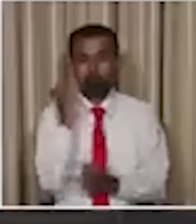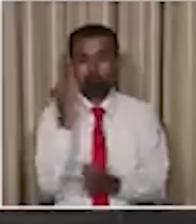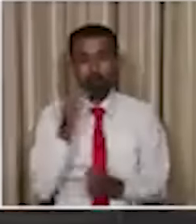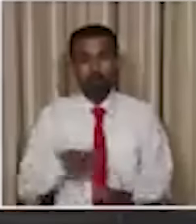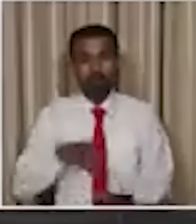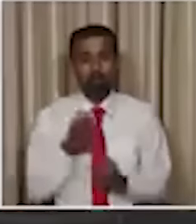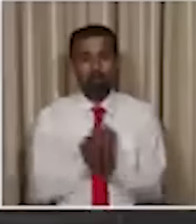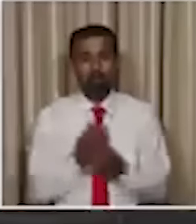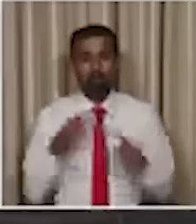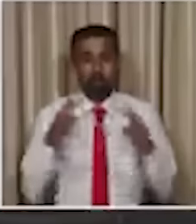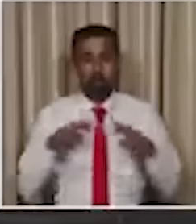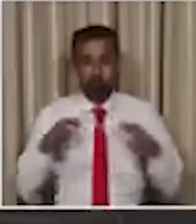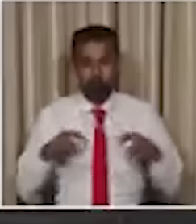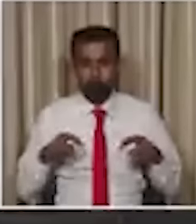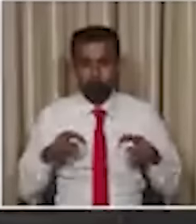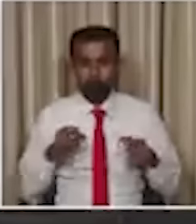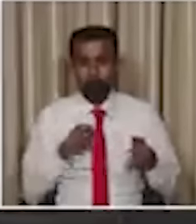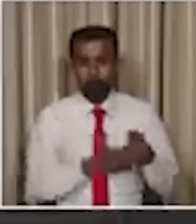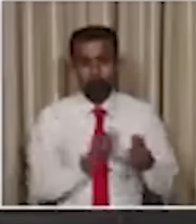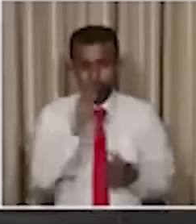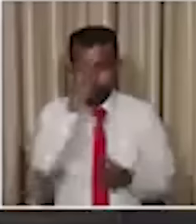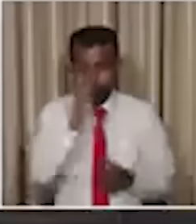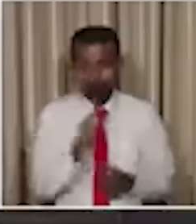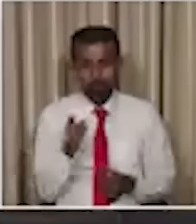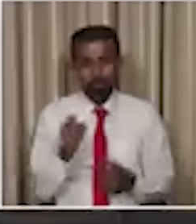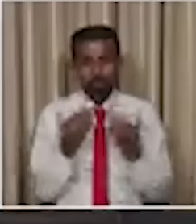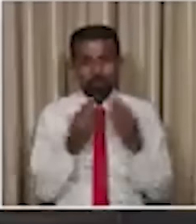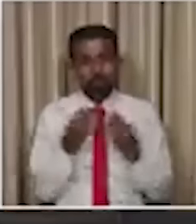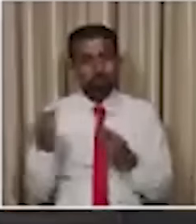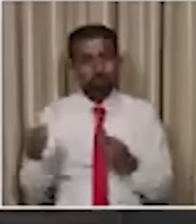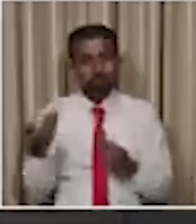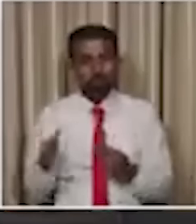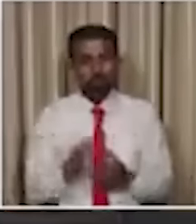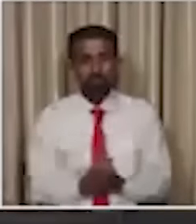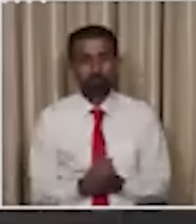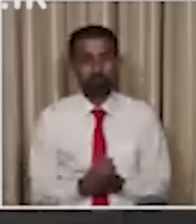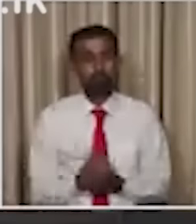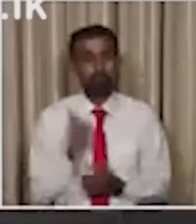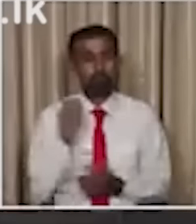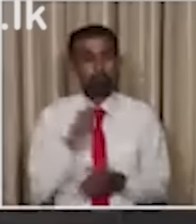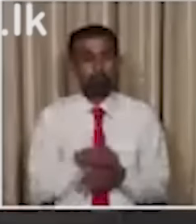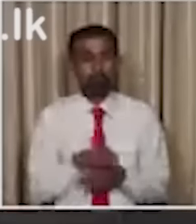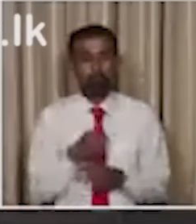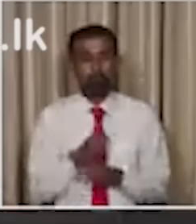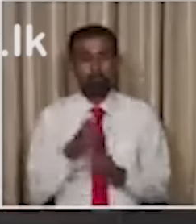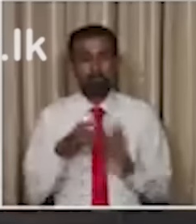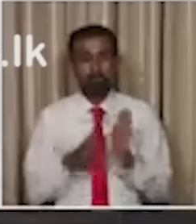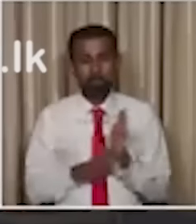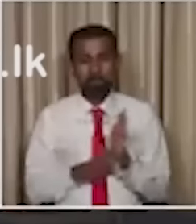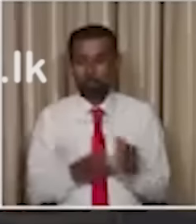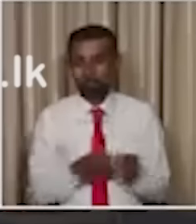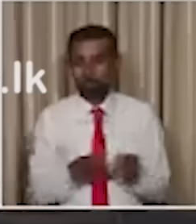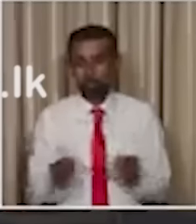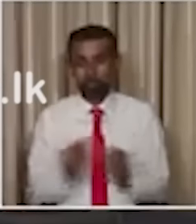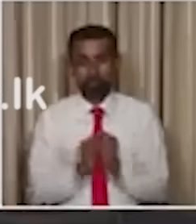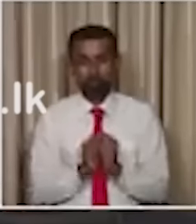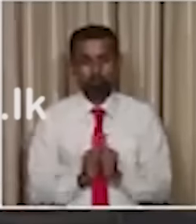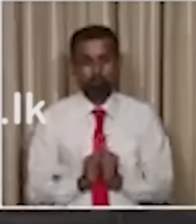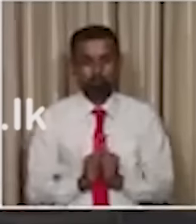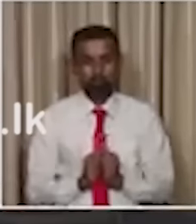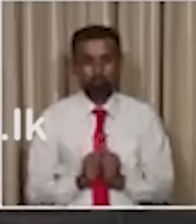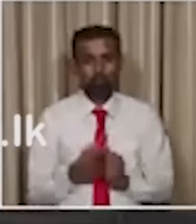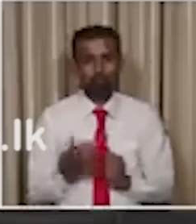පොලිස් පරීක්ෂක සඳසේකර වෙත උපදෙස් දී ඇත. ඒ අනුව එම අවස්ථාවේදී ගැලින්ගම පියුසුම අසල රාජකාරී